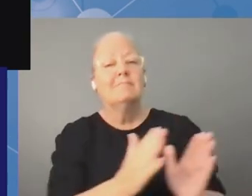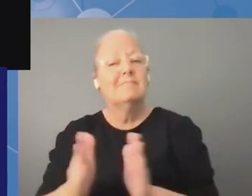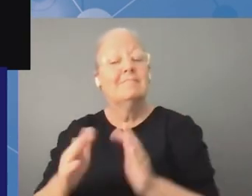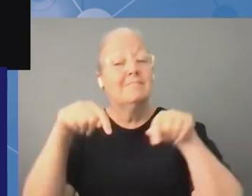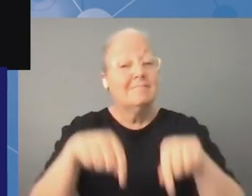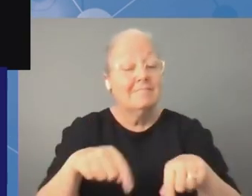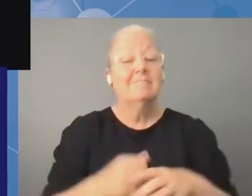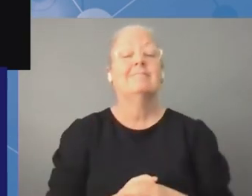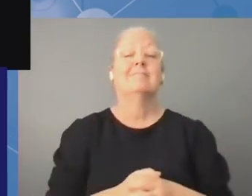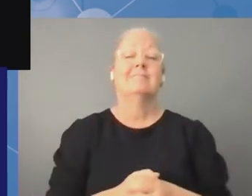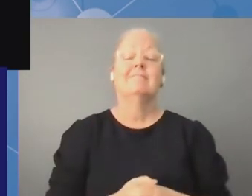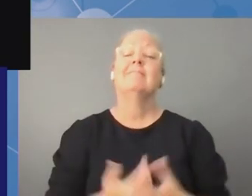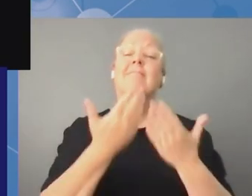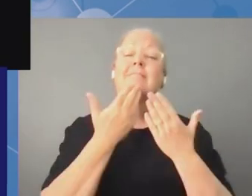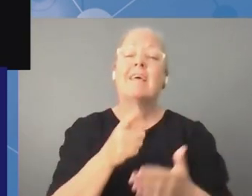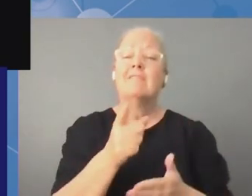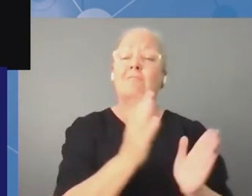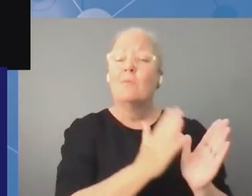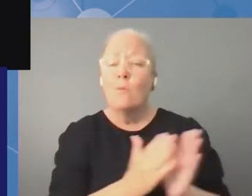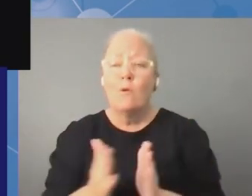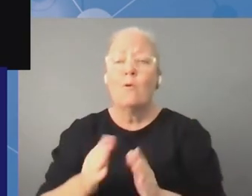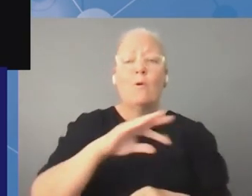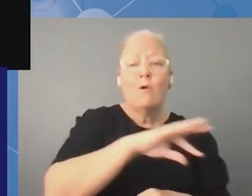تنظيمه لهذا المنتدى.